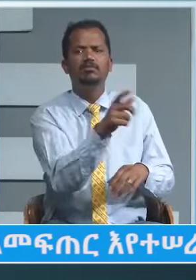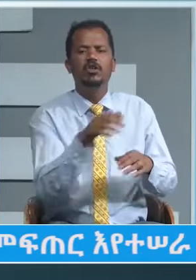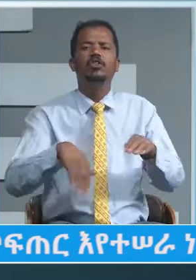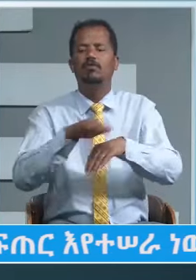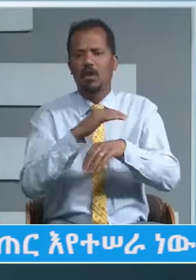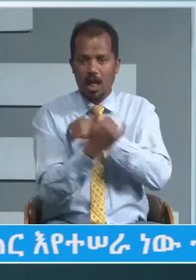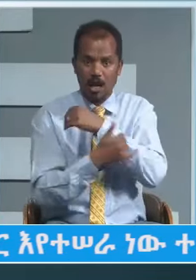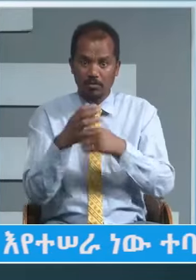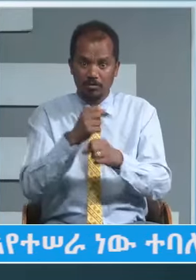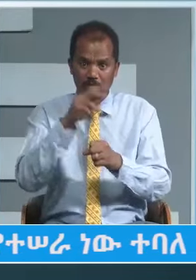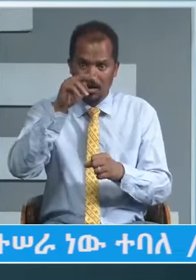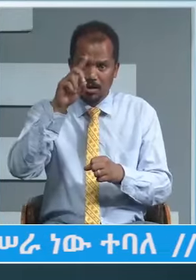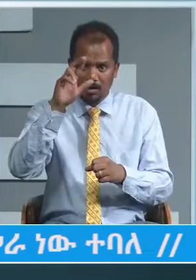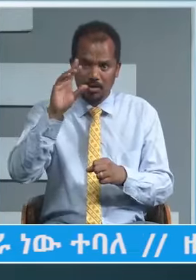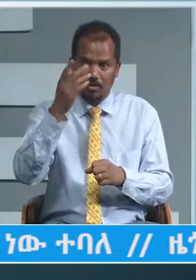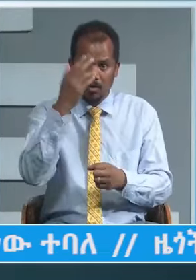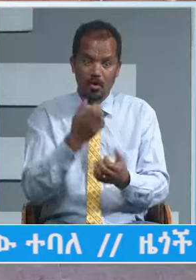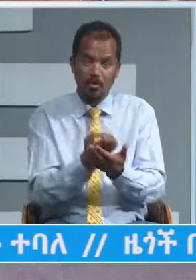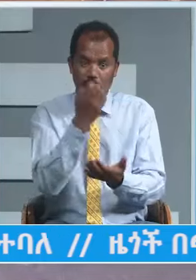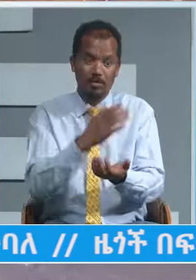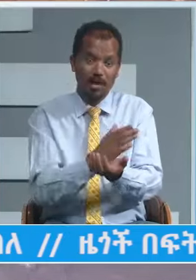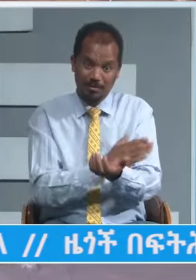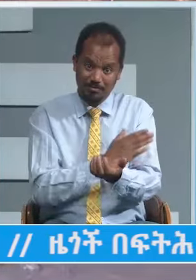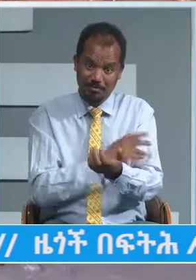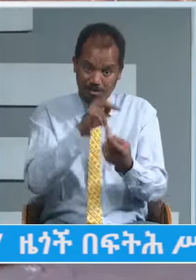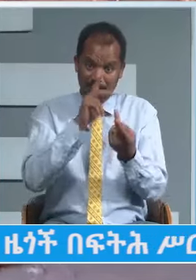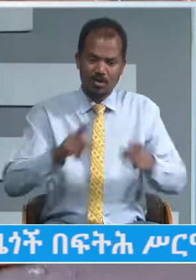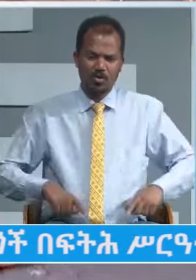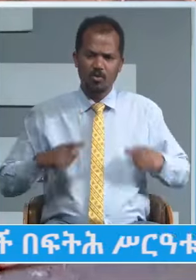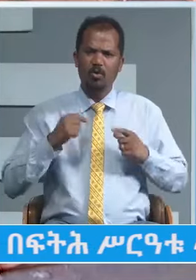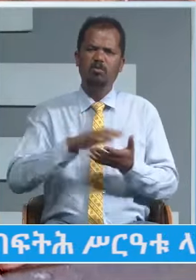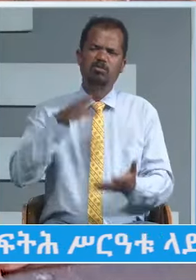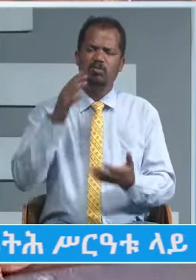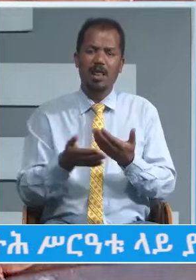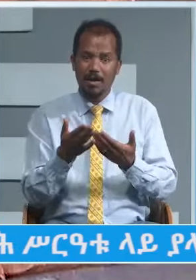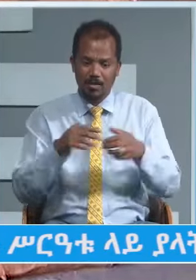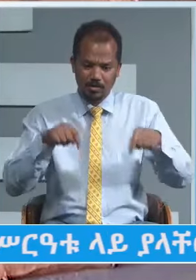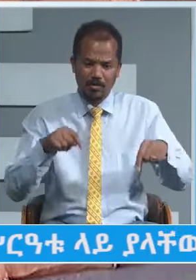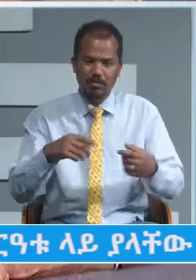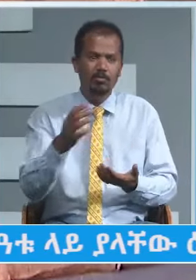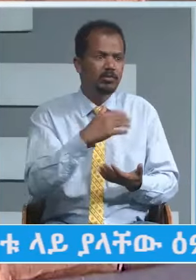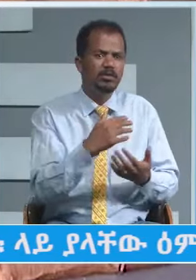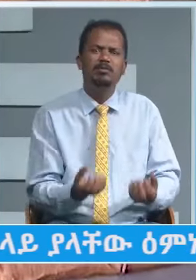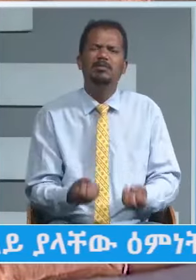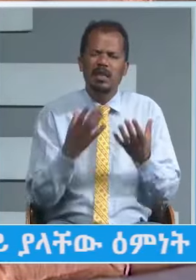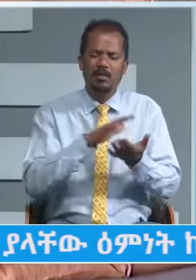ብለዋል። ሀገሪቱ የያዘችው የማክሮ ኢኮኖሚ ማሻሻያን ለማሳካትና የኑሮ ውድነቱን ለማቃለል ዘንድሮ ምርት በብዛትና በጥራት